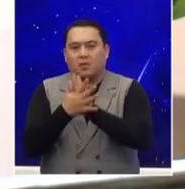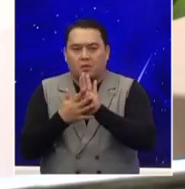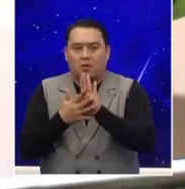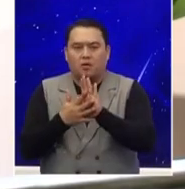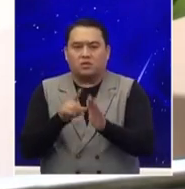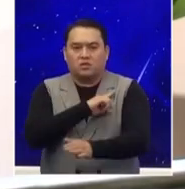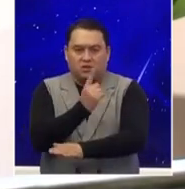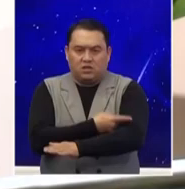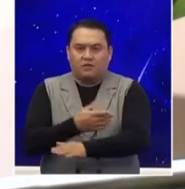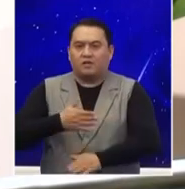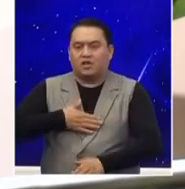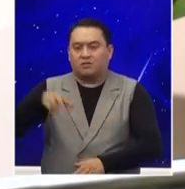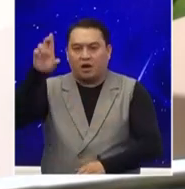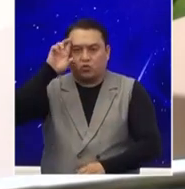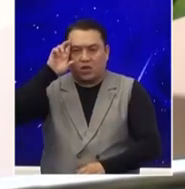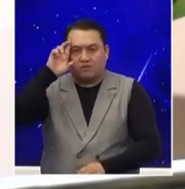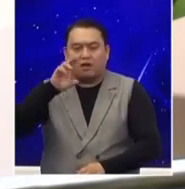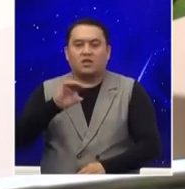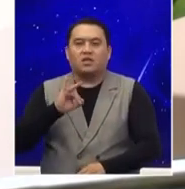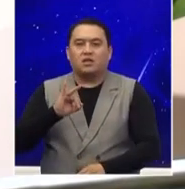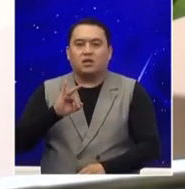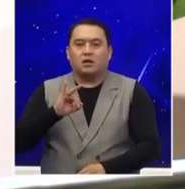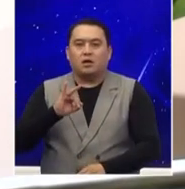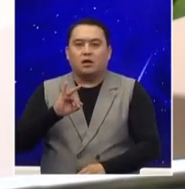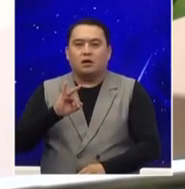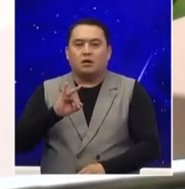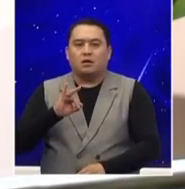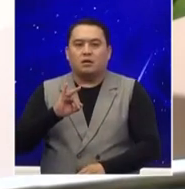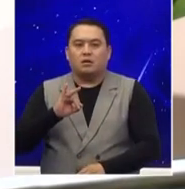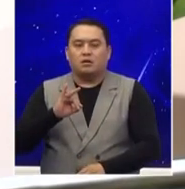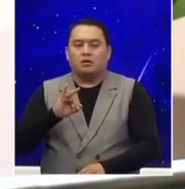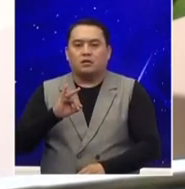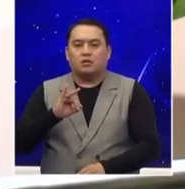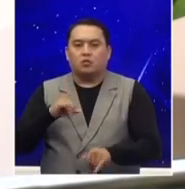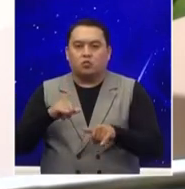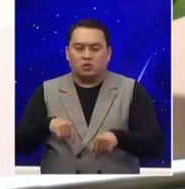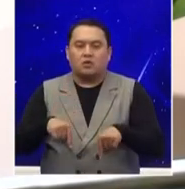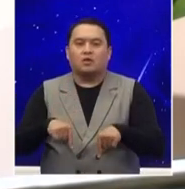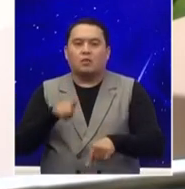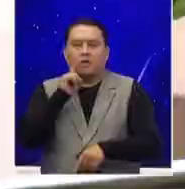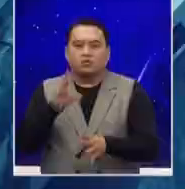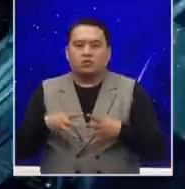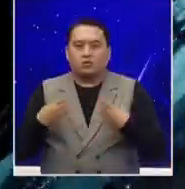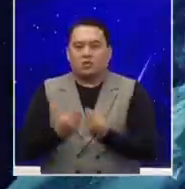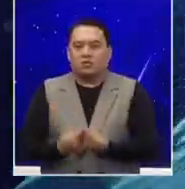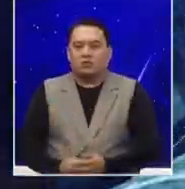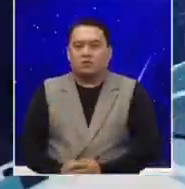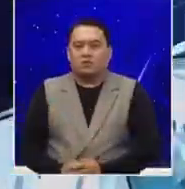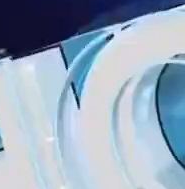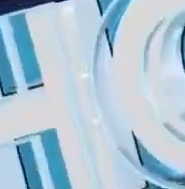сила нашего государства это именно находится в эти молодых семьях